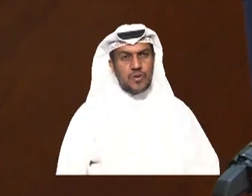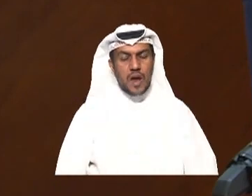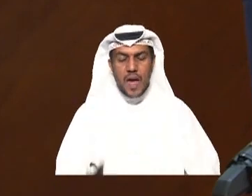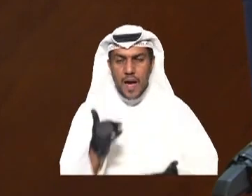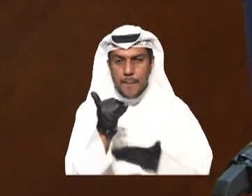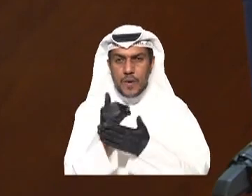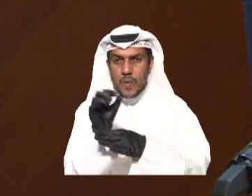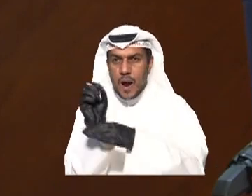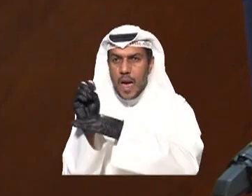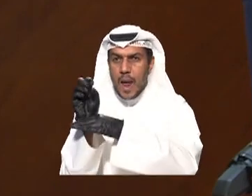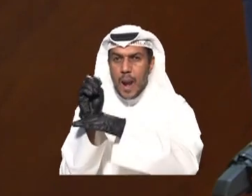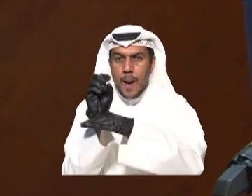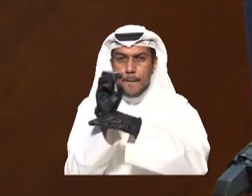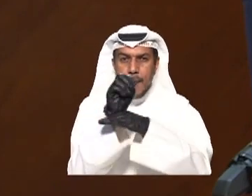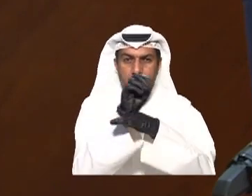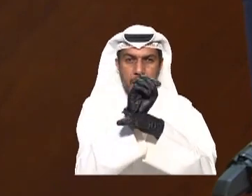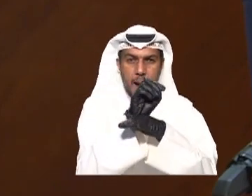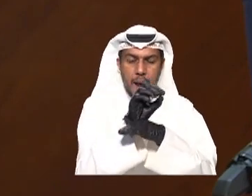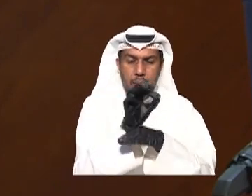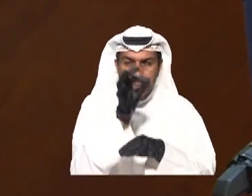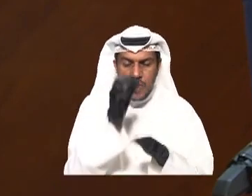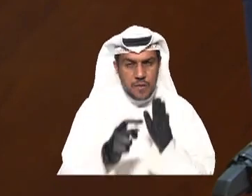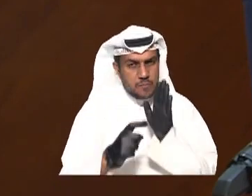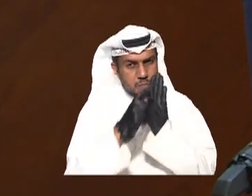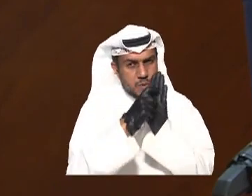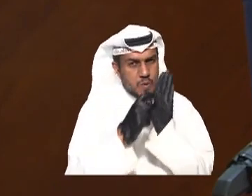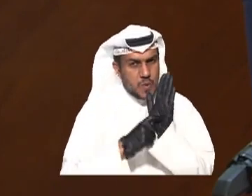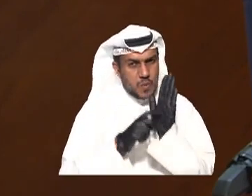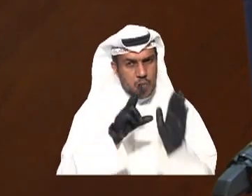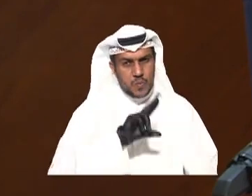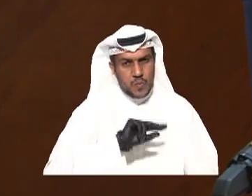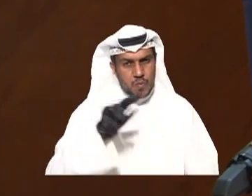ضمن الإرشادات والتقيد بكل التوصيات الصحية. شكرا.